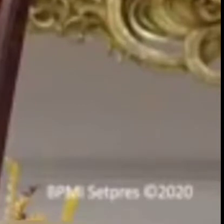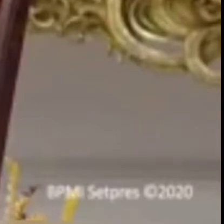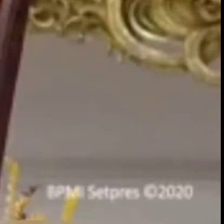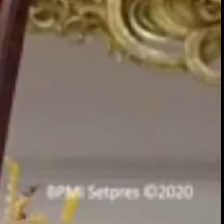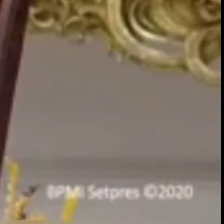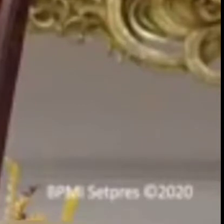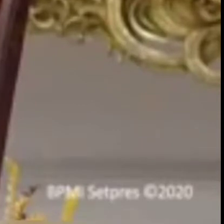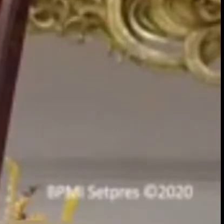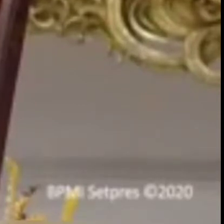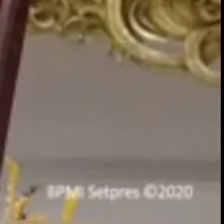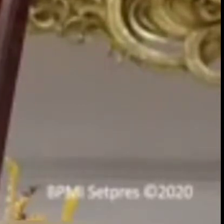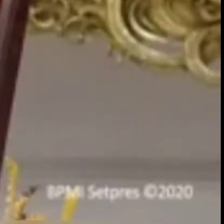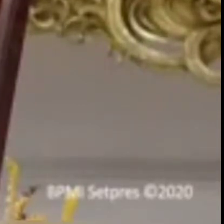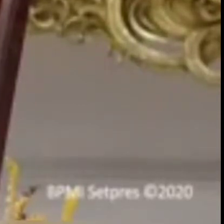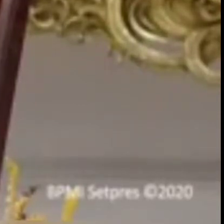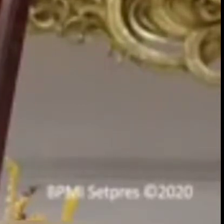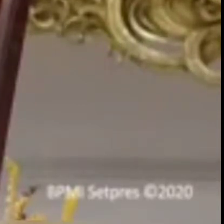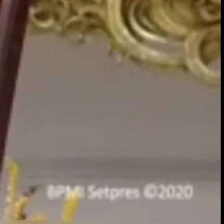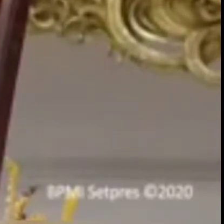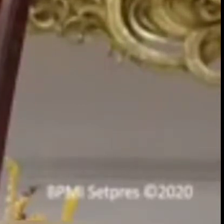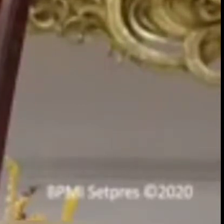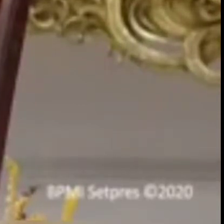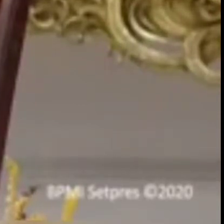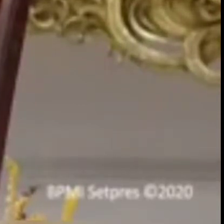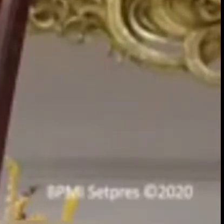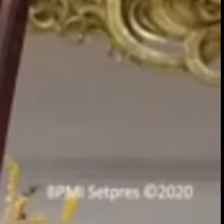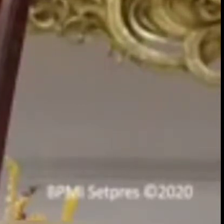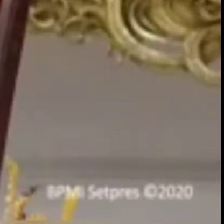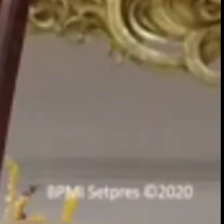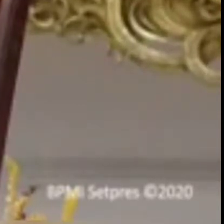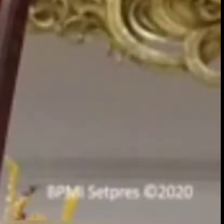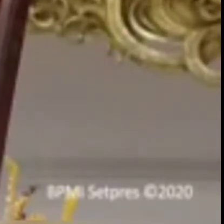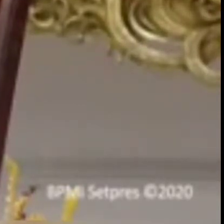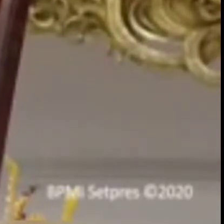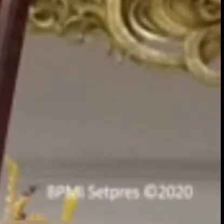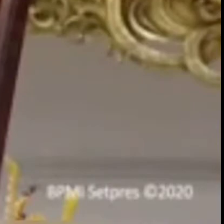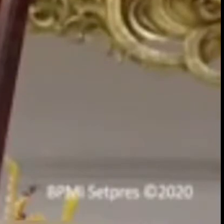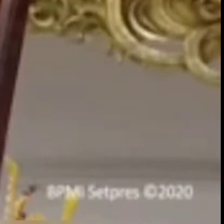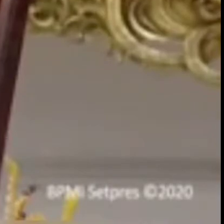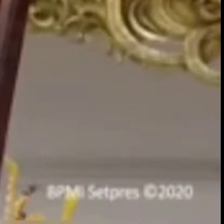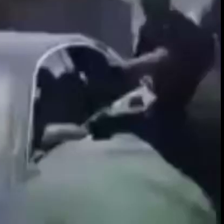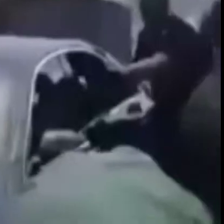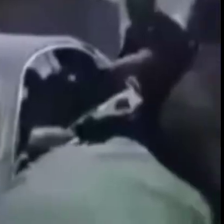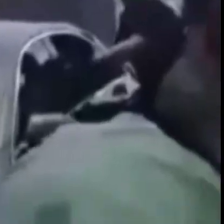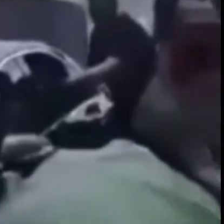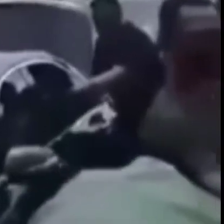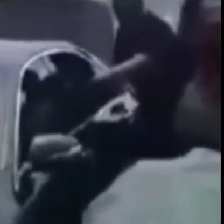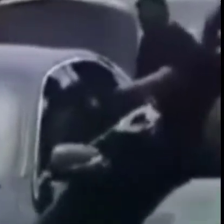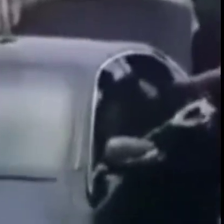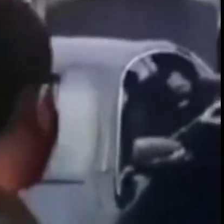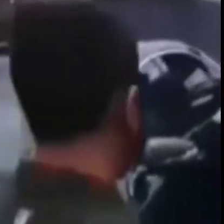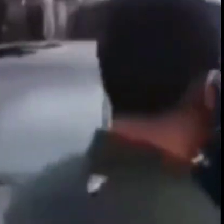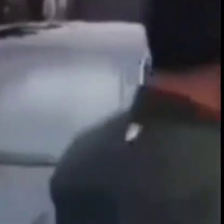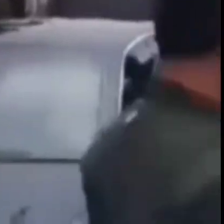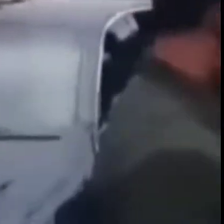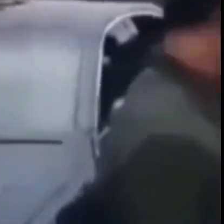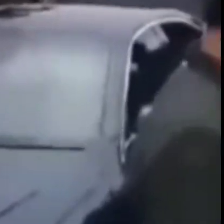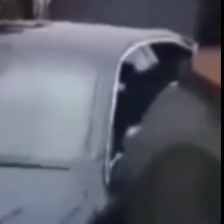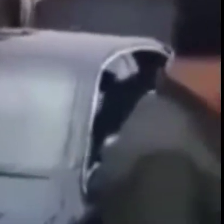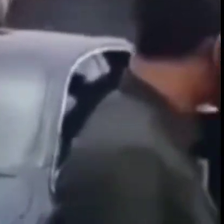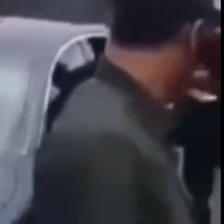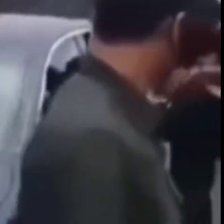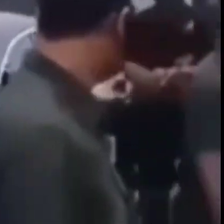bahwa keselamatan rakyat adalah hukum tertinggi. Dan pada masa pandemi ini telah kita putuskan